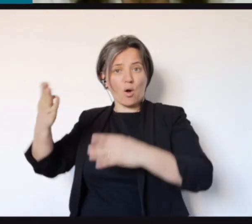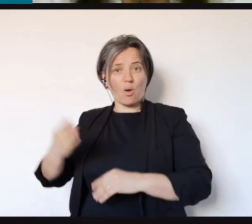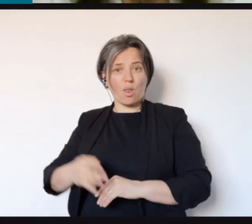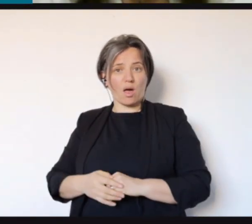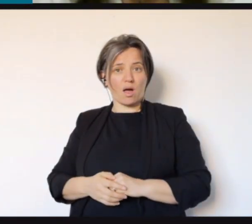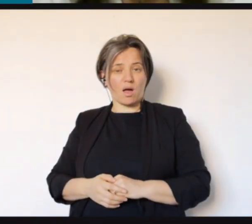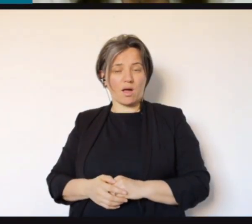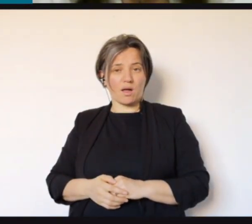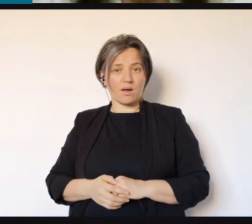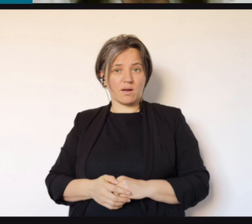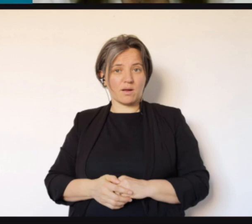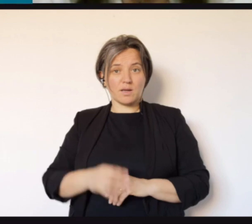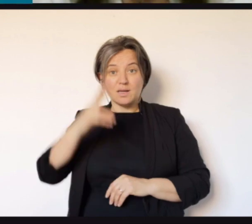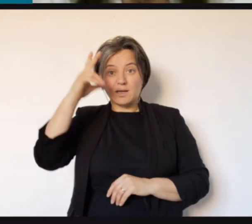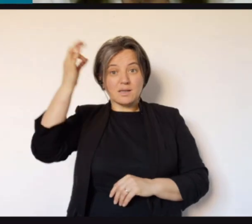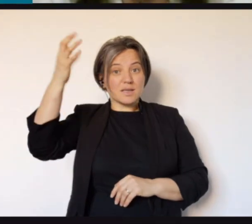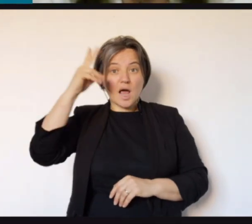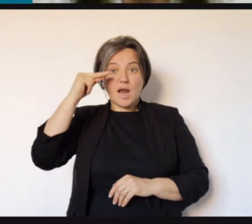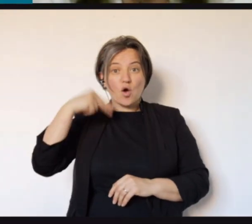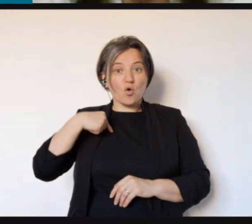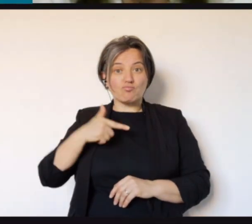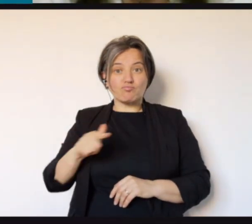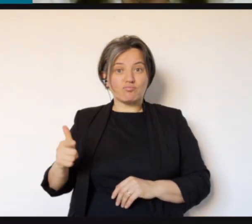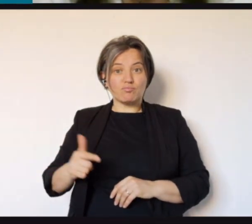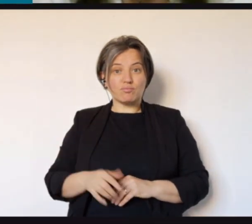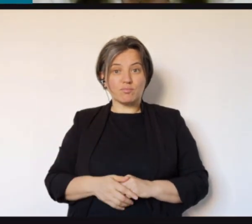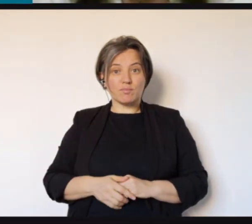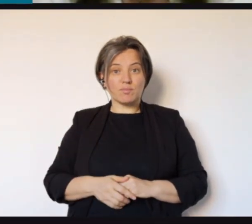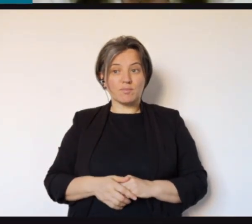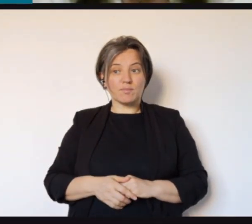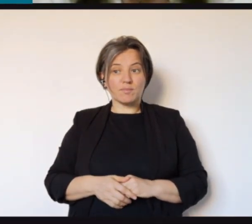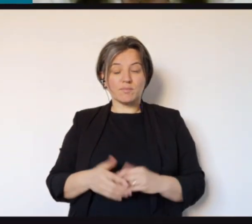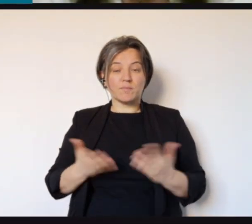E questa cosa, da quello che mi sembra